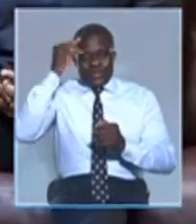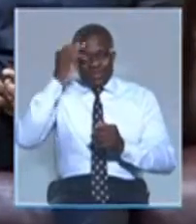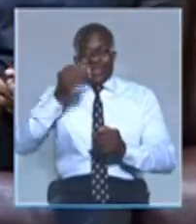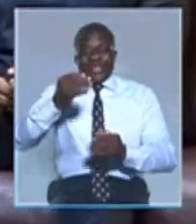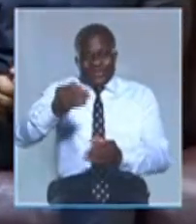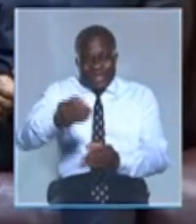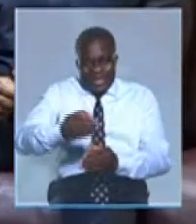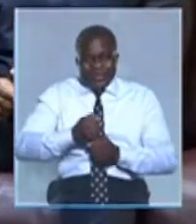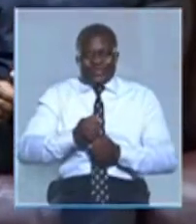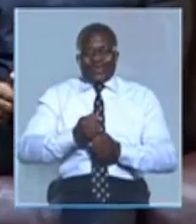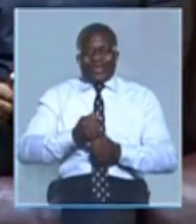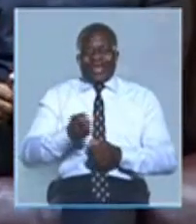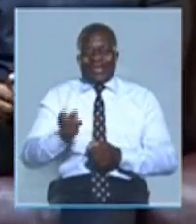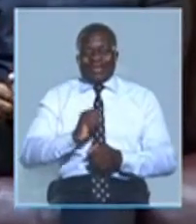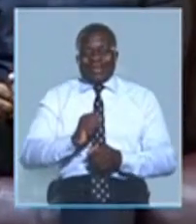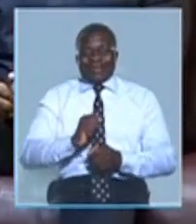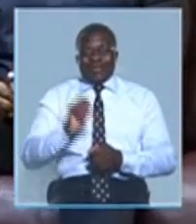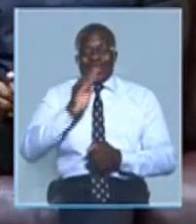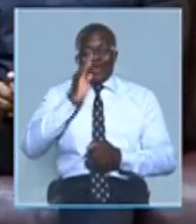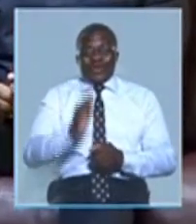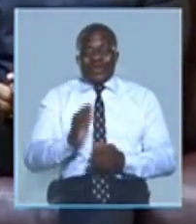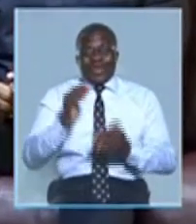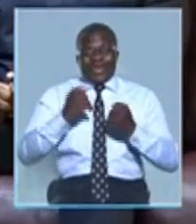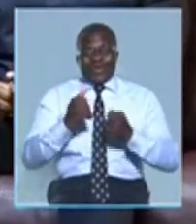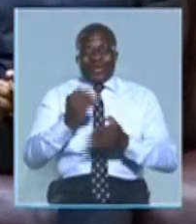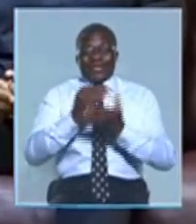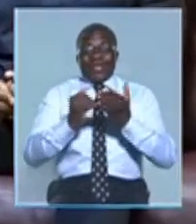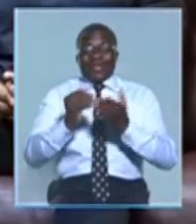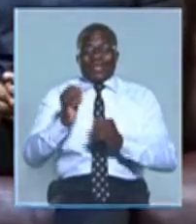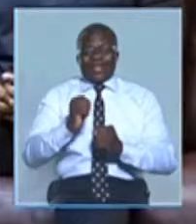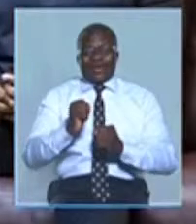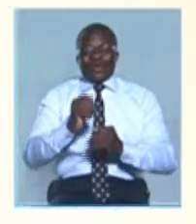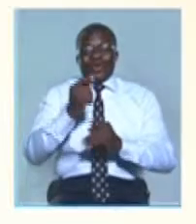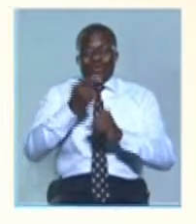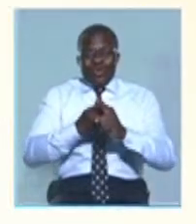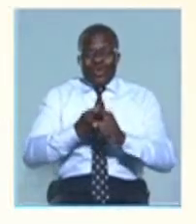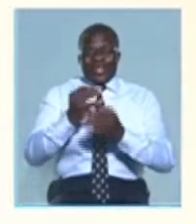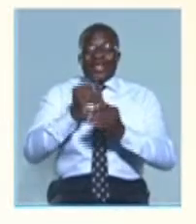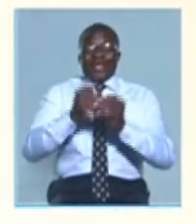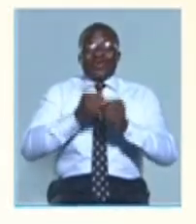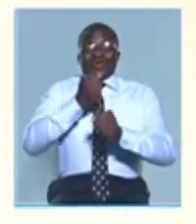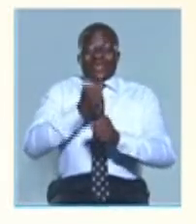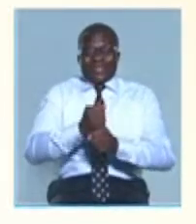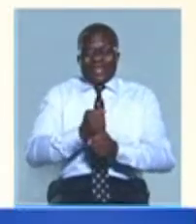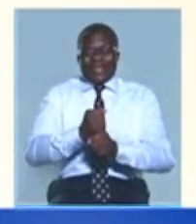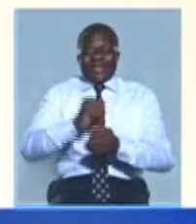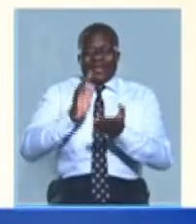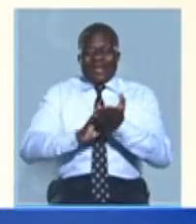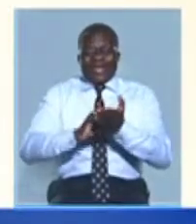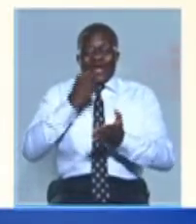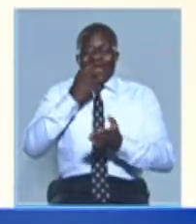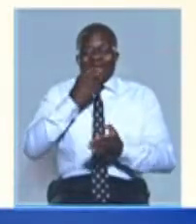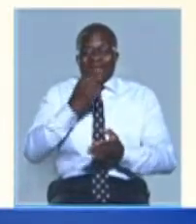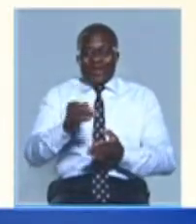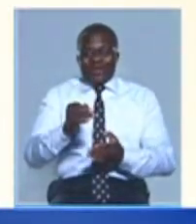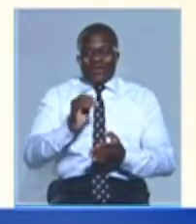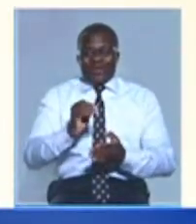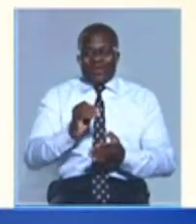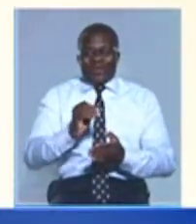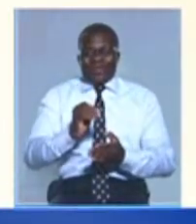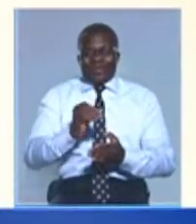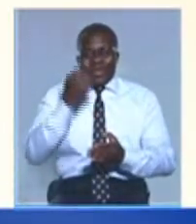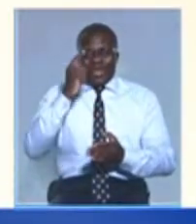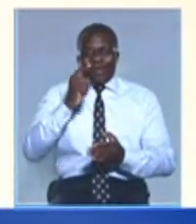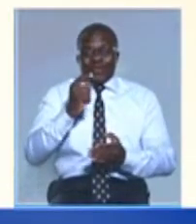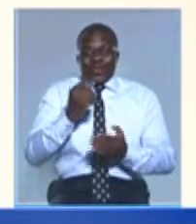nous recevoir, de la recevoir. Le Bénin aura dans quelques mois, dans quelques années, l'Académie francophone